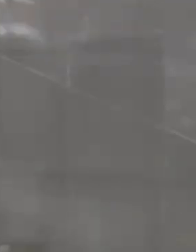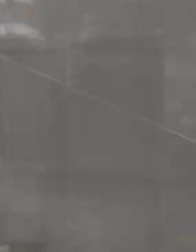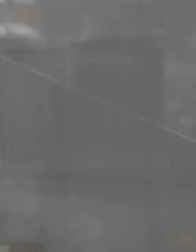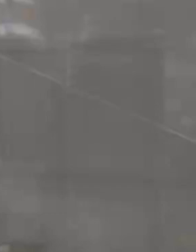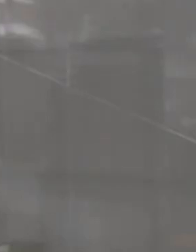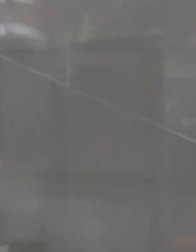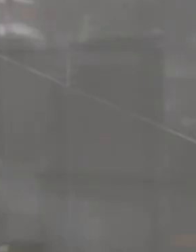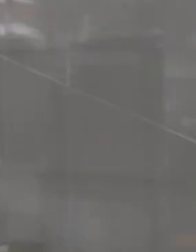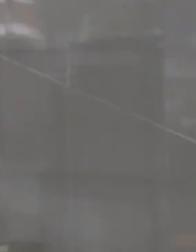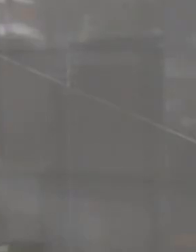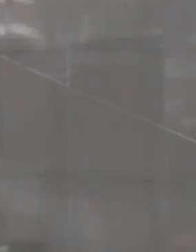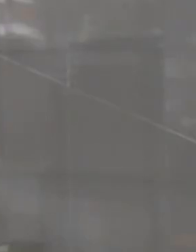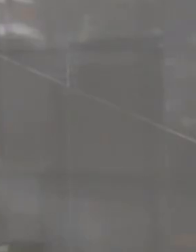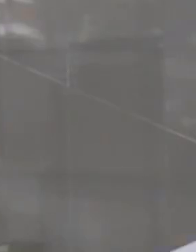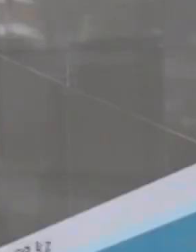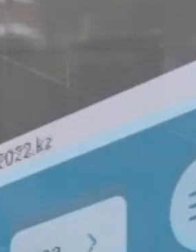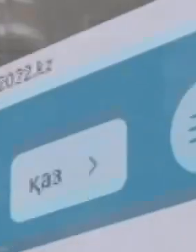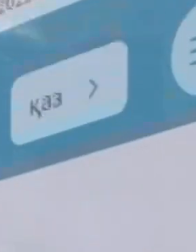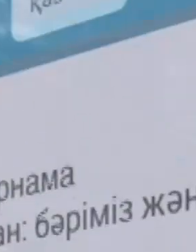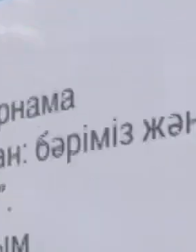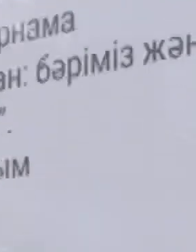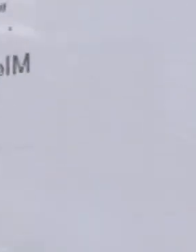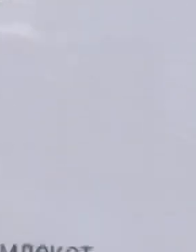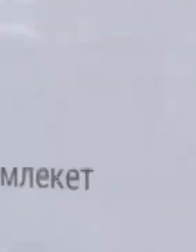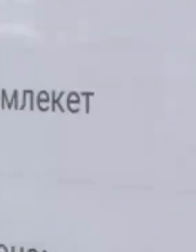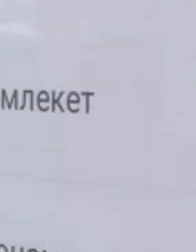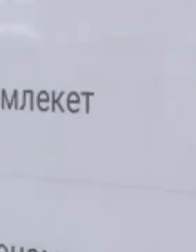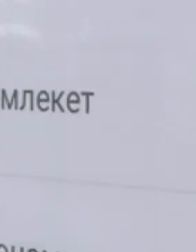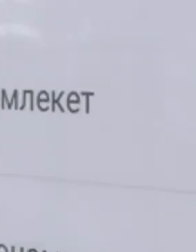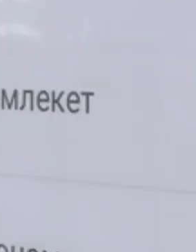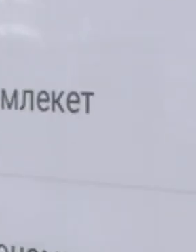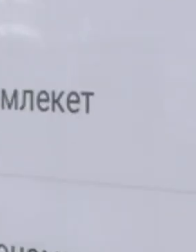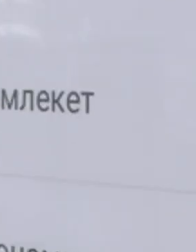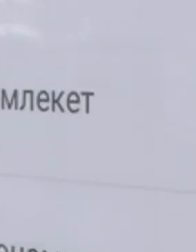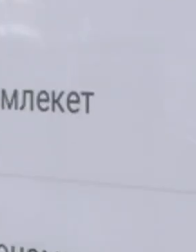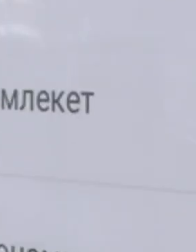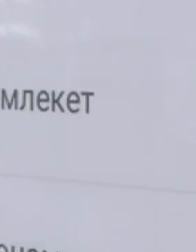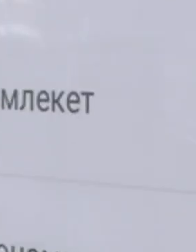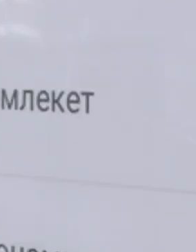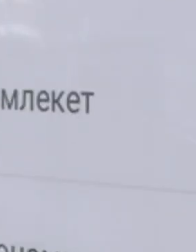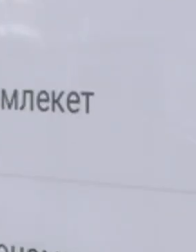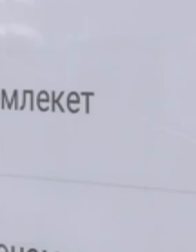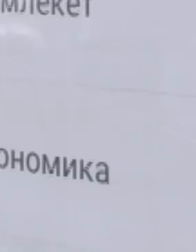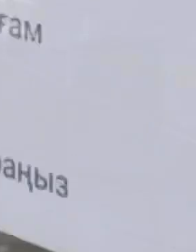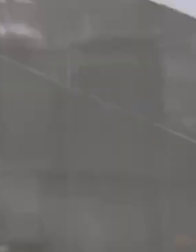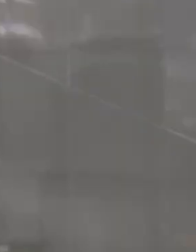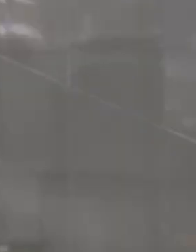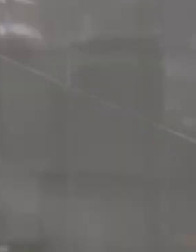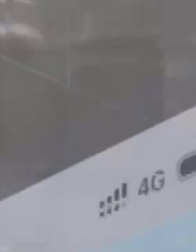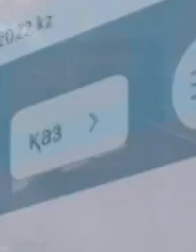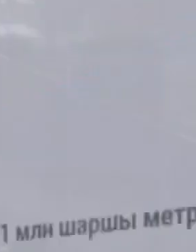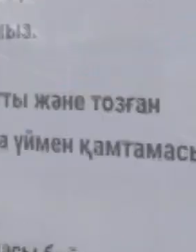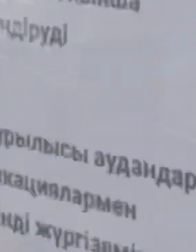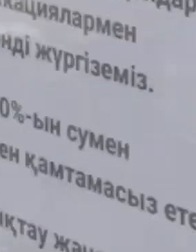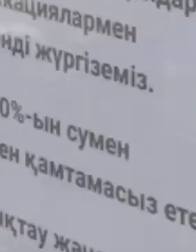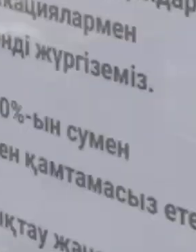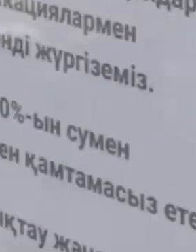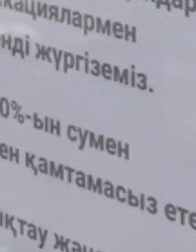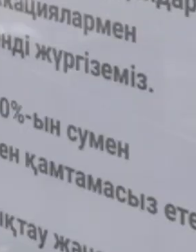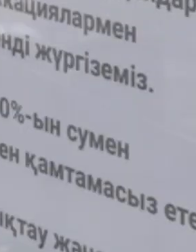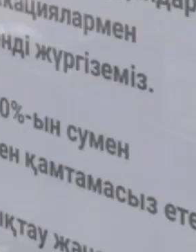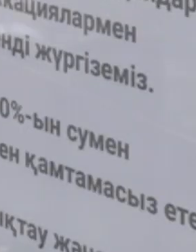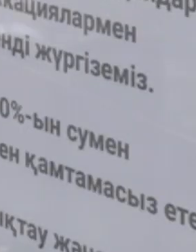былтыр жоспар сәл өзгеріп қалды. Кезектен тыс президент сайлауына түскен Қасым Жомарт Тоқаевтың сайлау алды тұғырнамасында осы